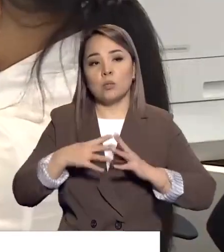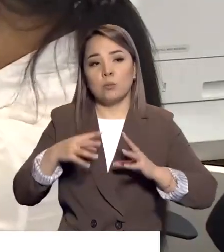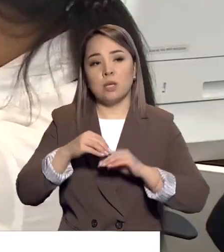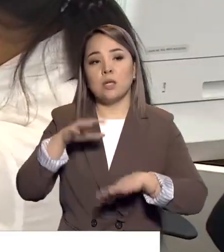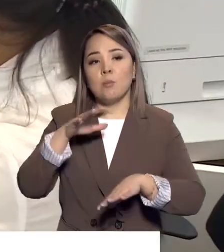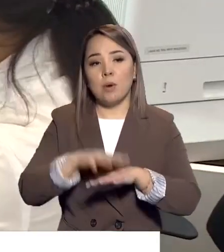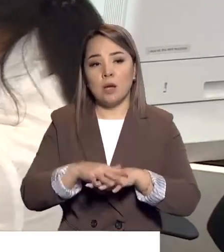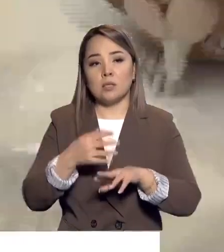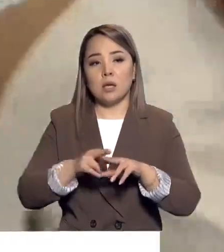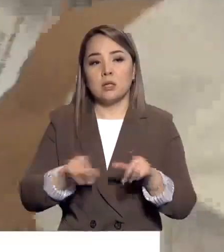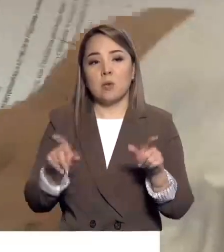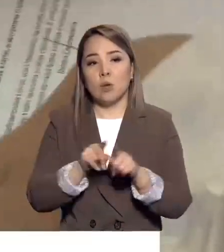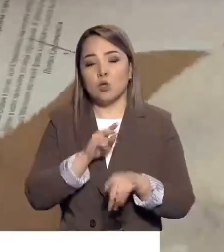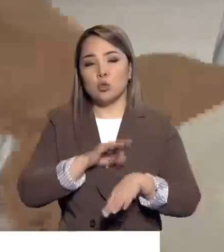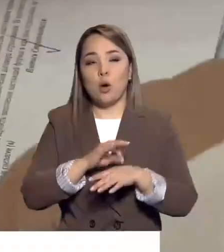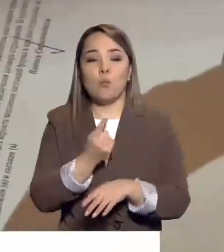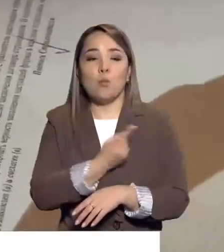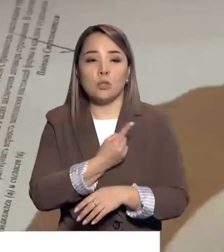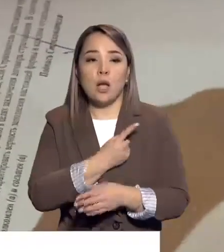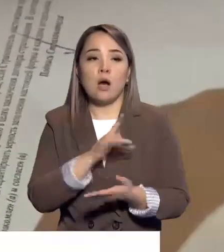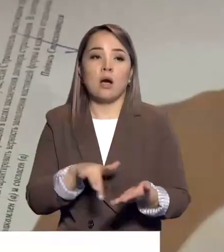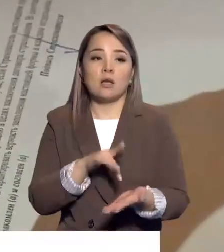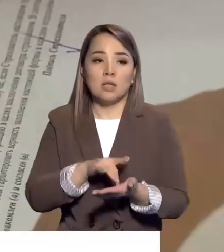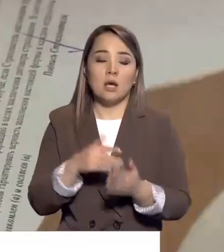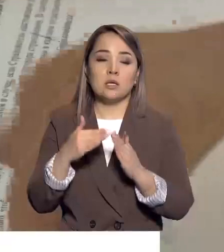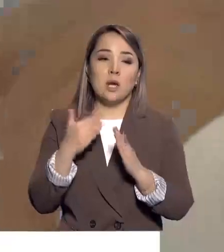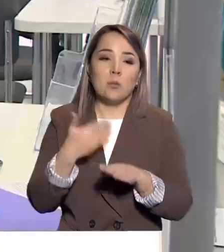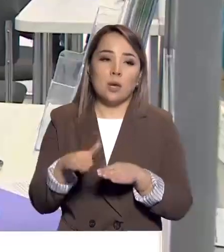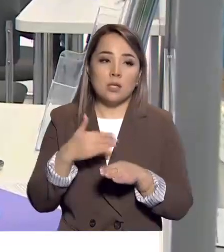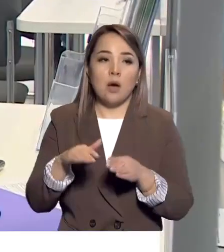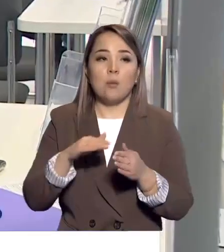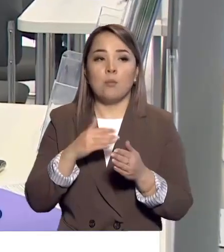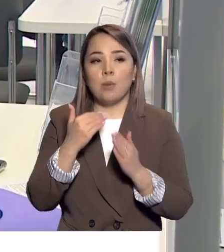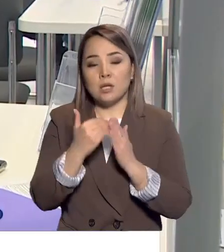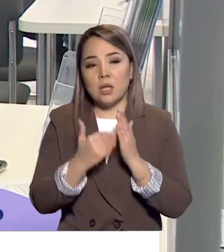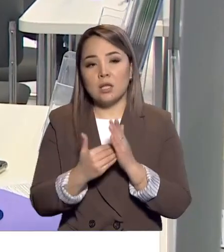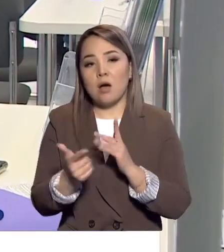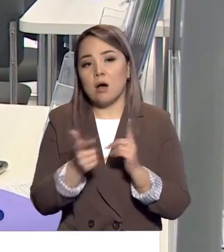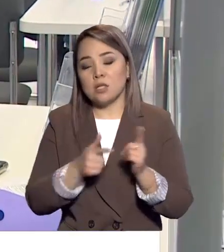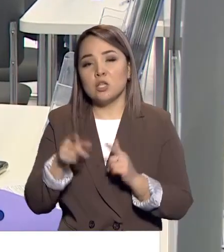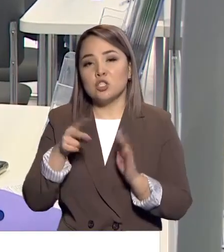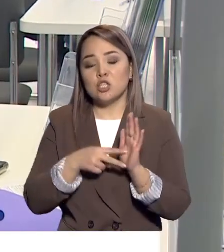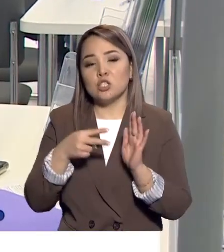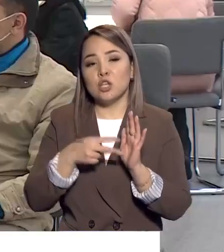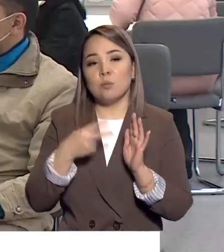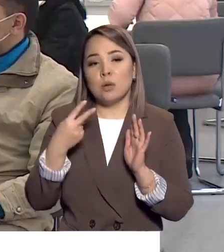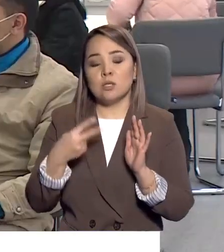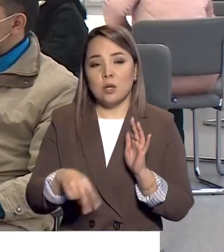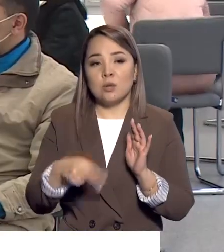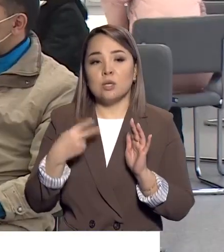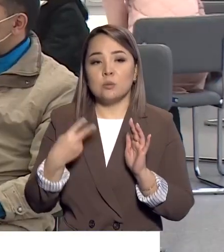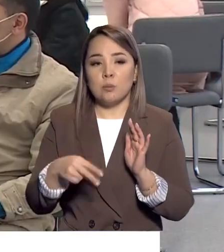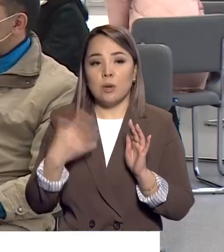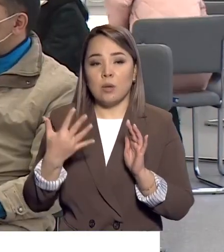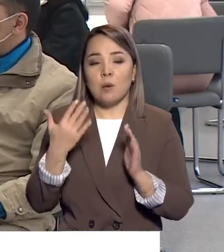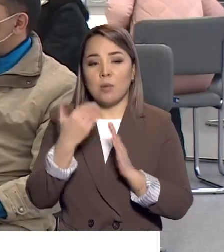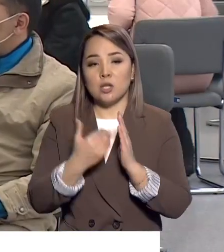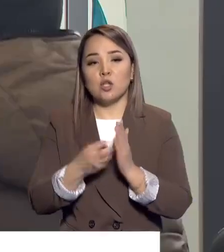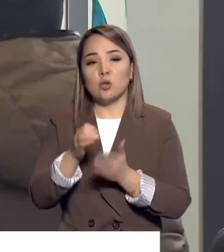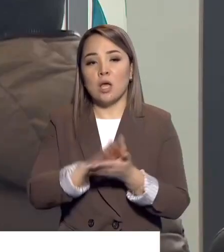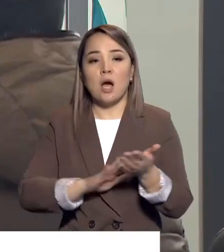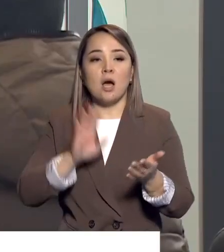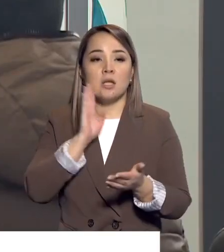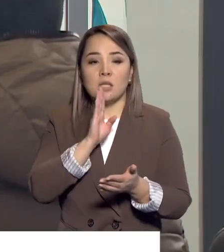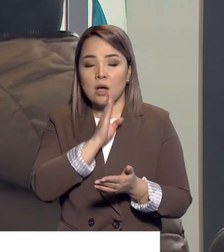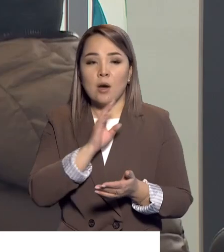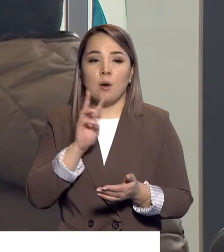банкі әкімдіктермен бірлесіп моноқалаларда ипотекалық бағдарламалар әзірлемек. 7-20-25 бағдарламасы да әлі тоқтаған жоқ. Әйелдерге